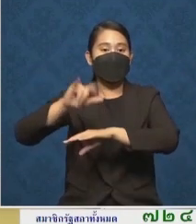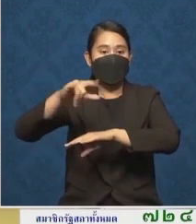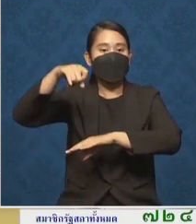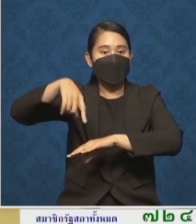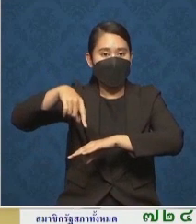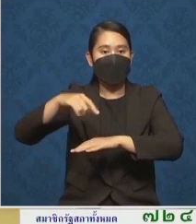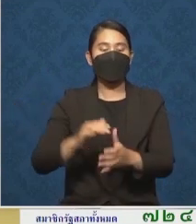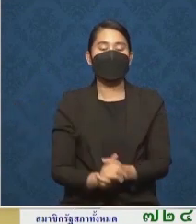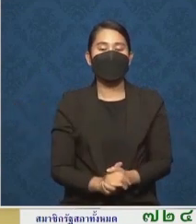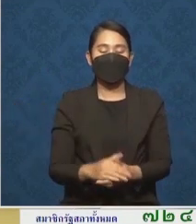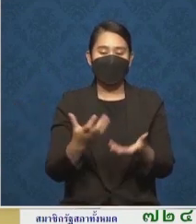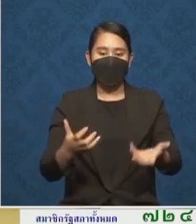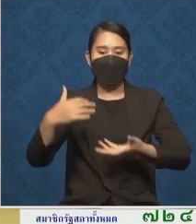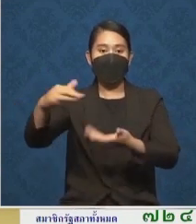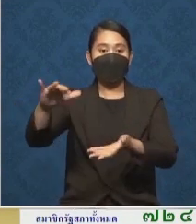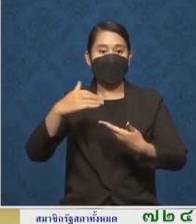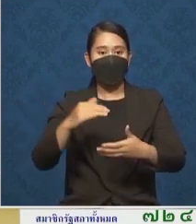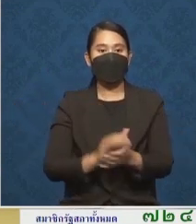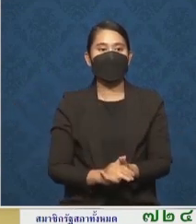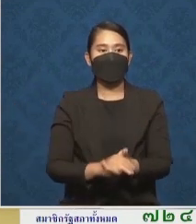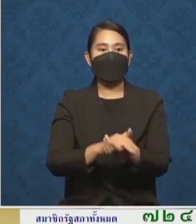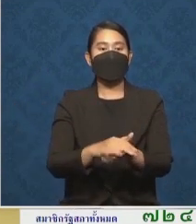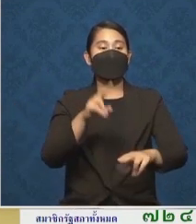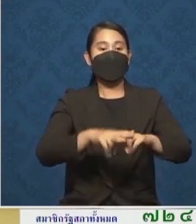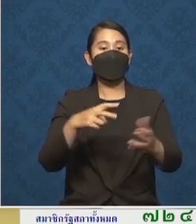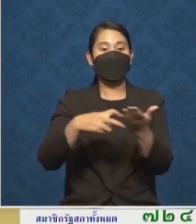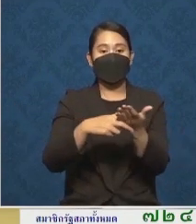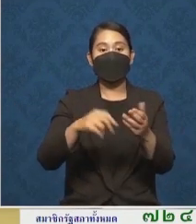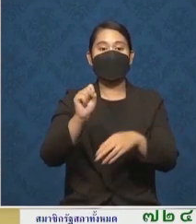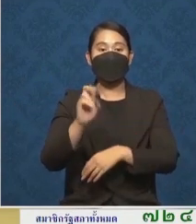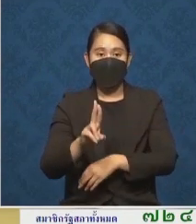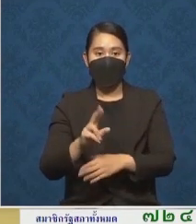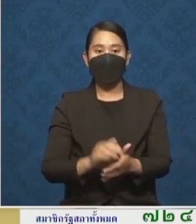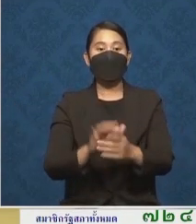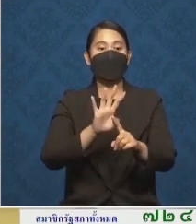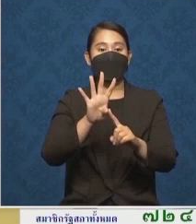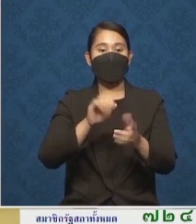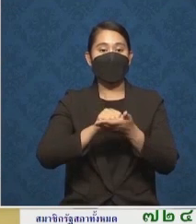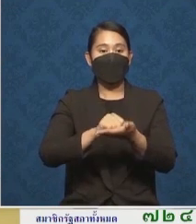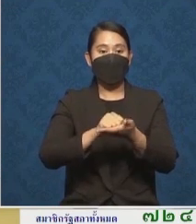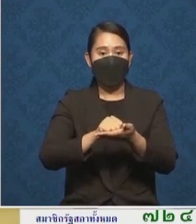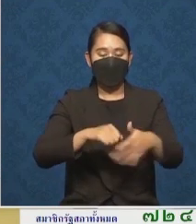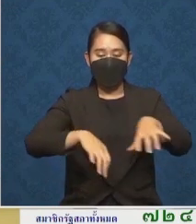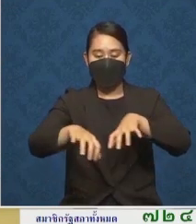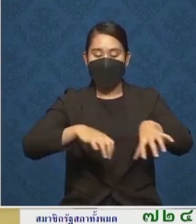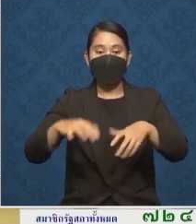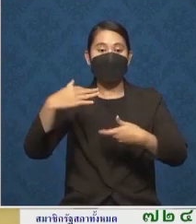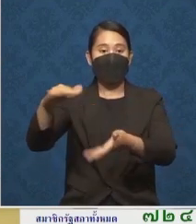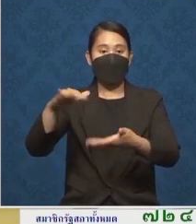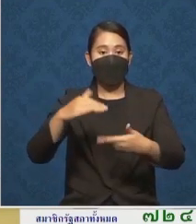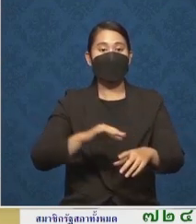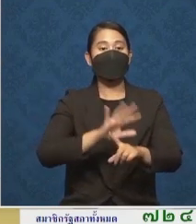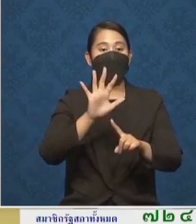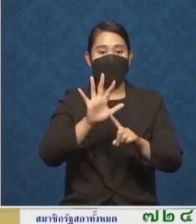บริการขนส่งทางอากาศ 3. สำหองที่นั่ง faint but บริการทัแทนจัด การขนส่งทางอากาศ 5.